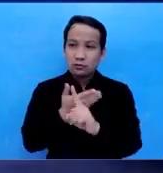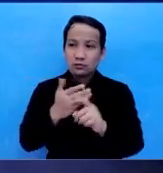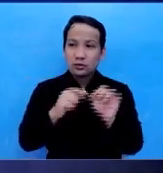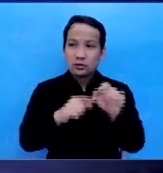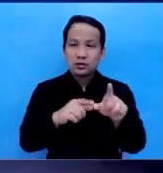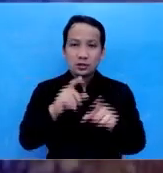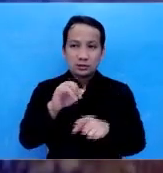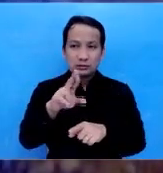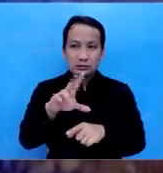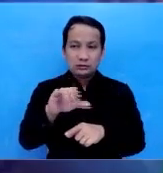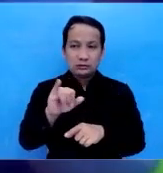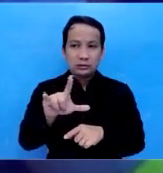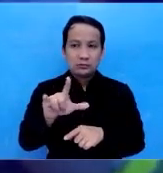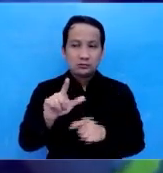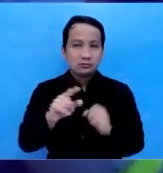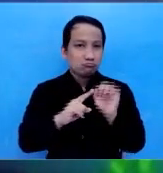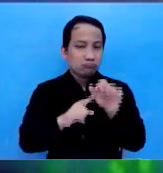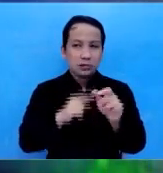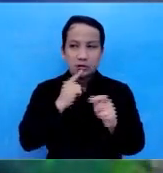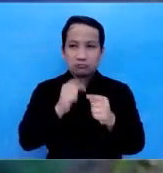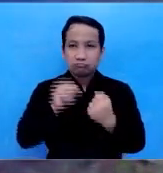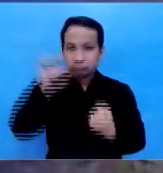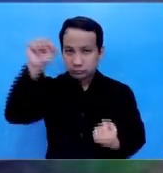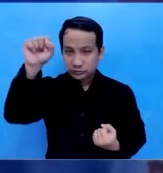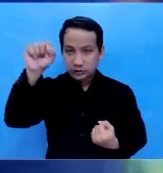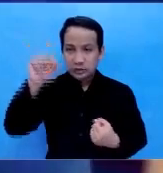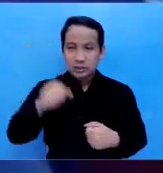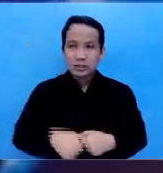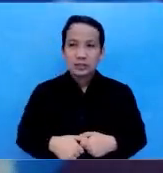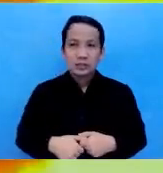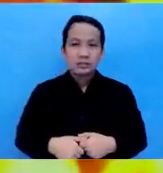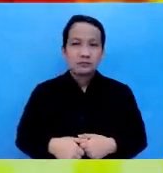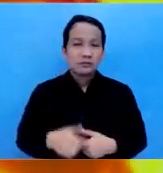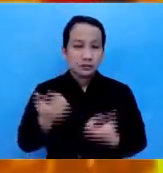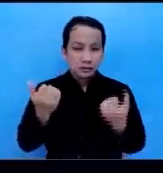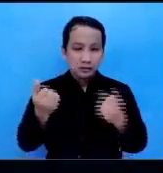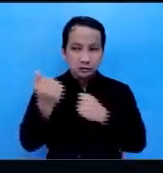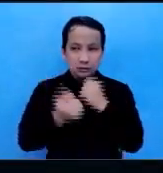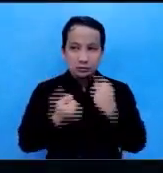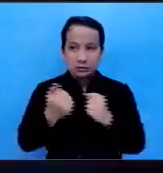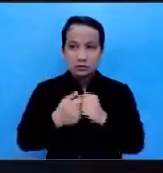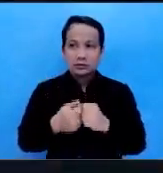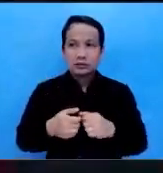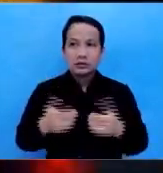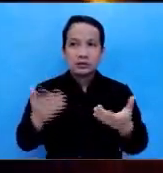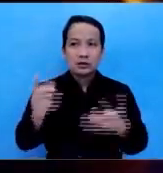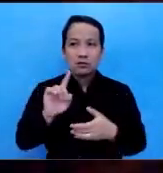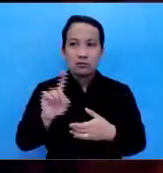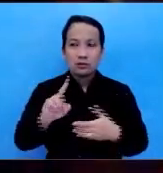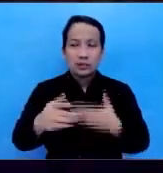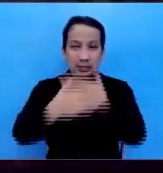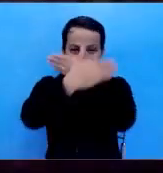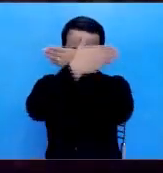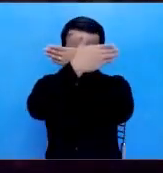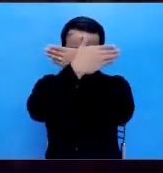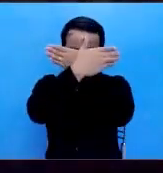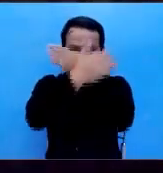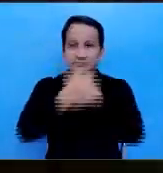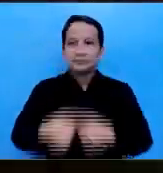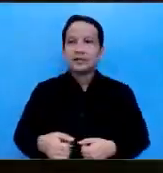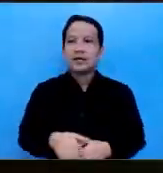trailer ng inaabangang superhero serye ng taon. Ang Darna!